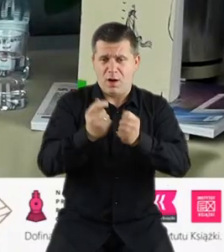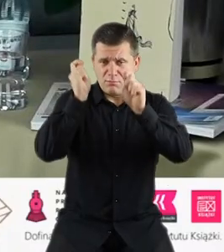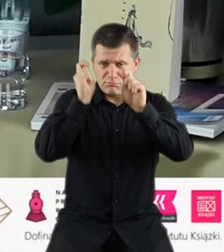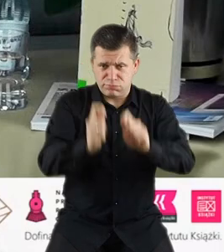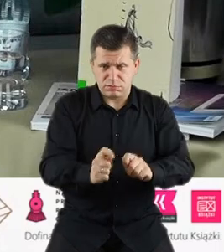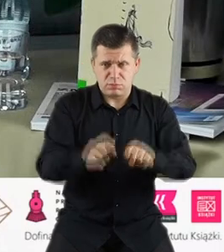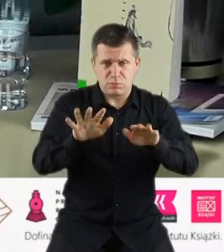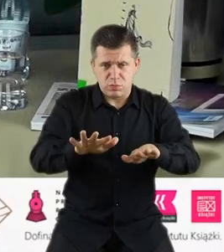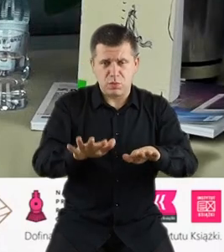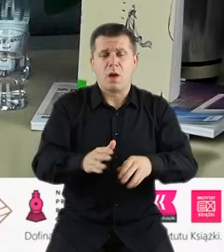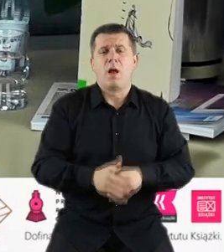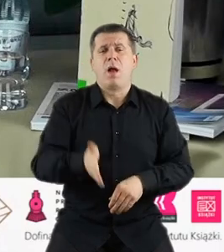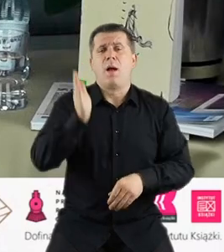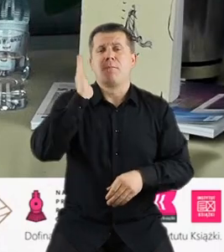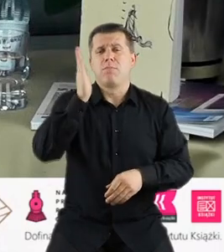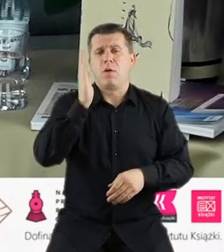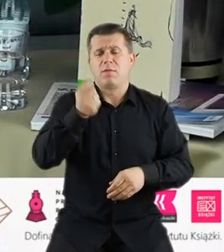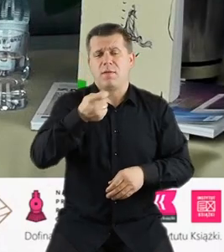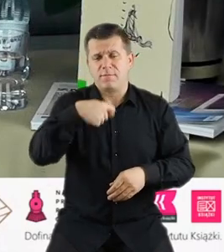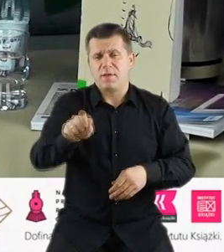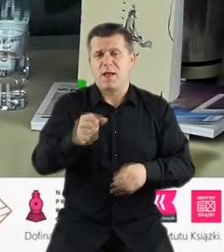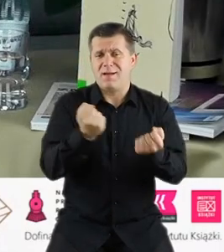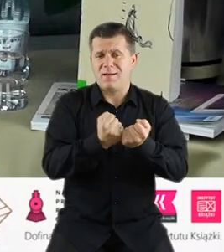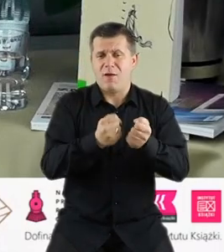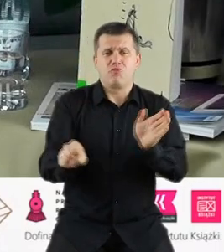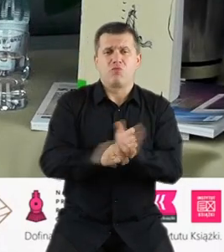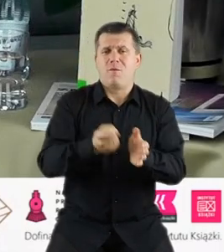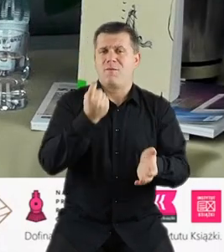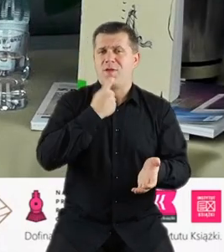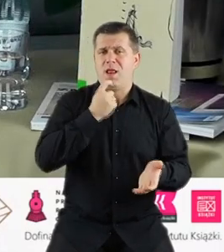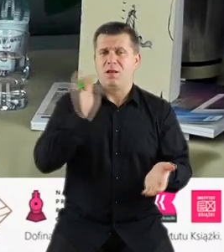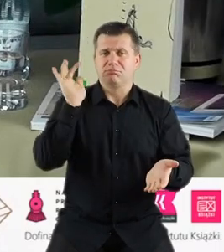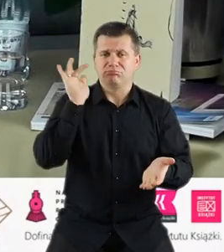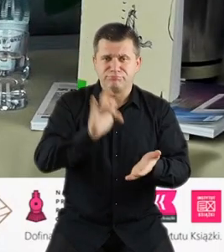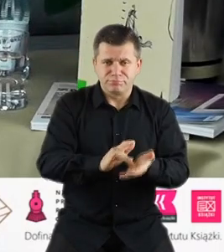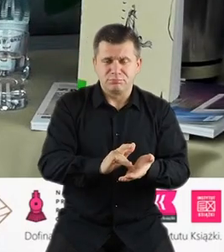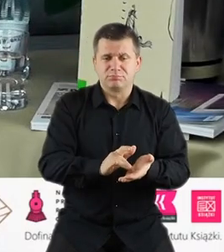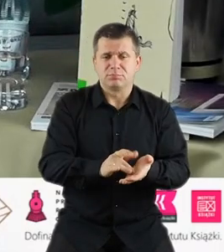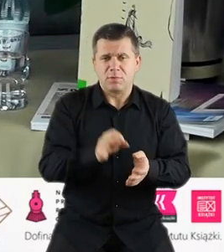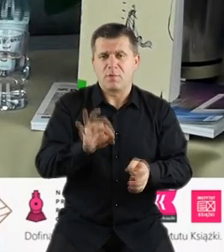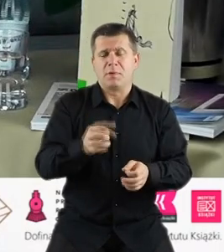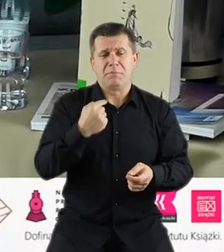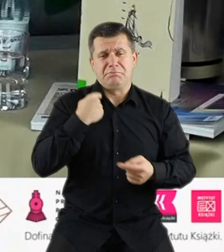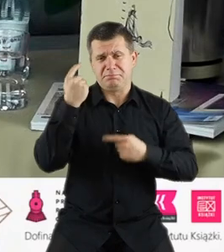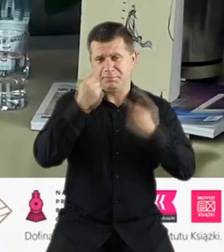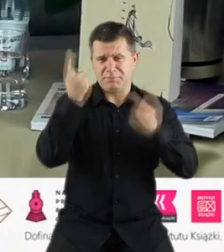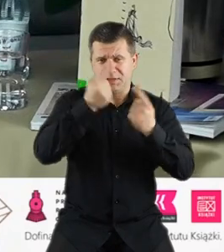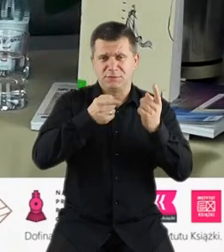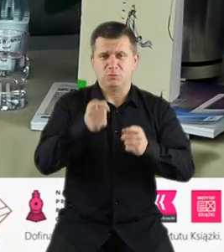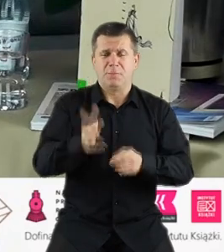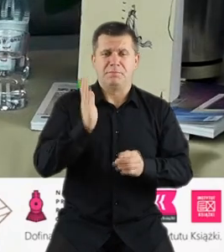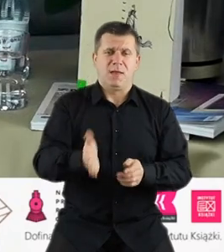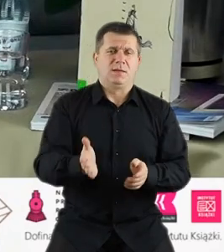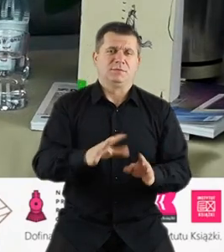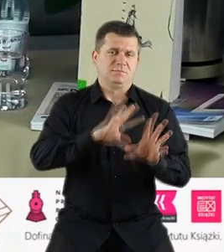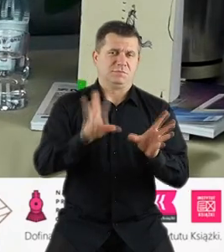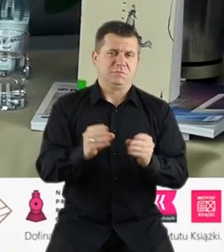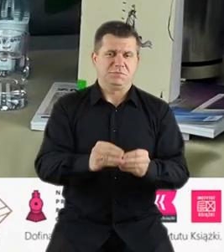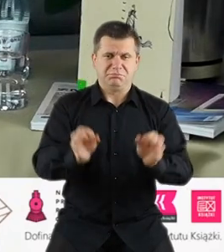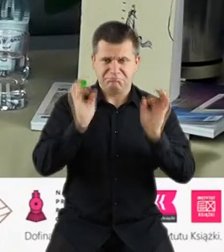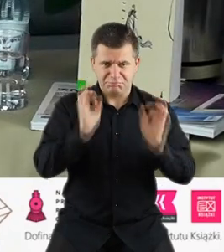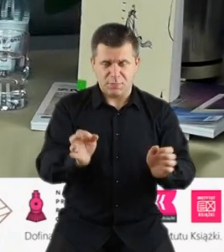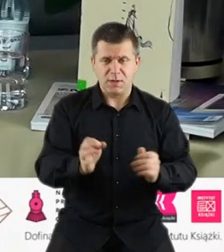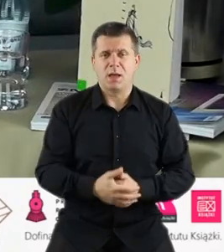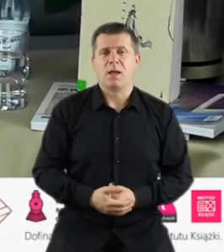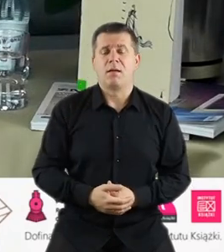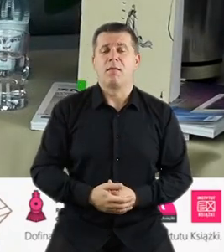mam rezydencję literacką, a później z Krakowa do Kielc. Już wydawało mi się, że to będzie wisienka